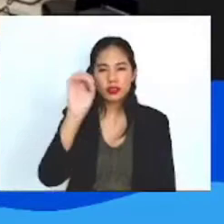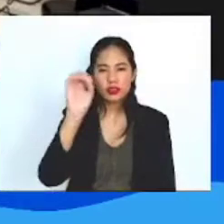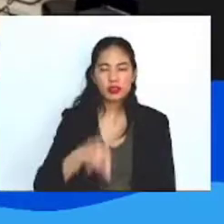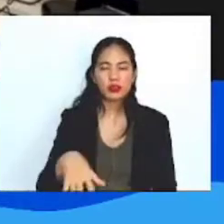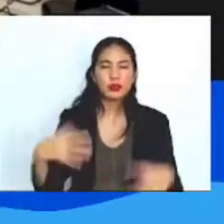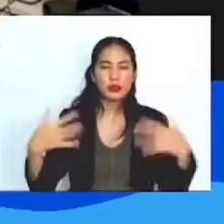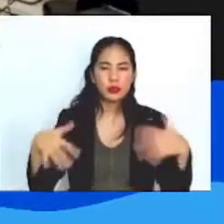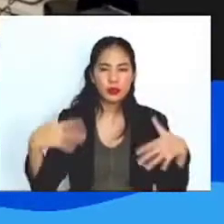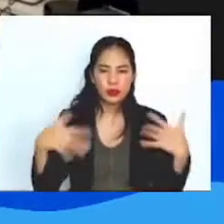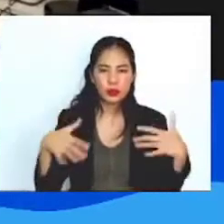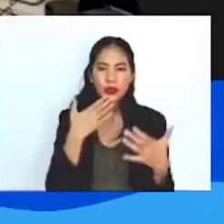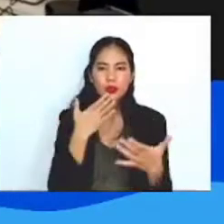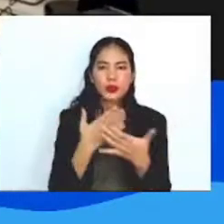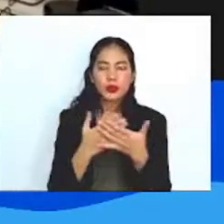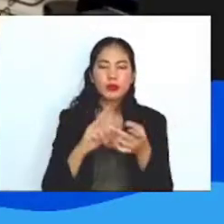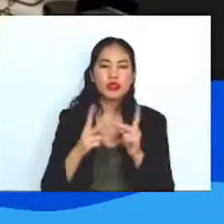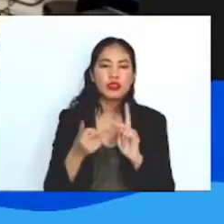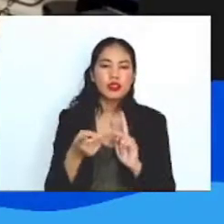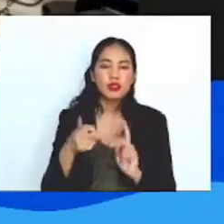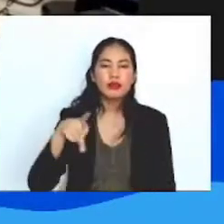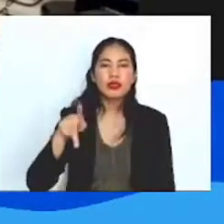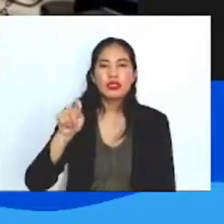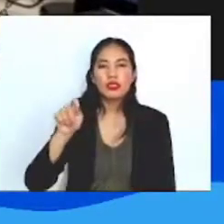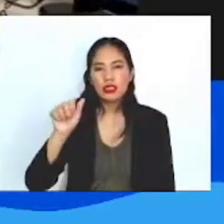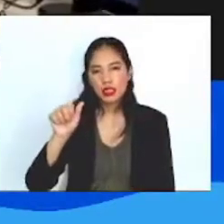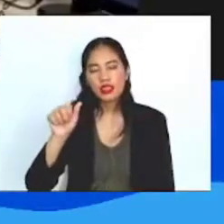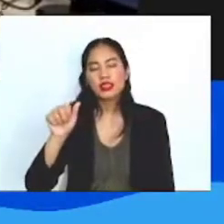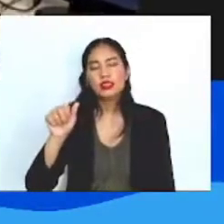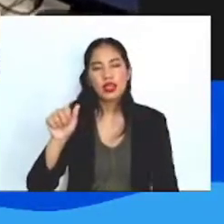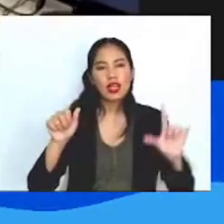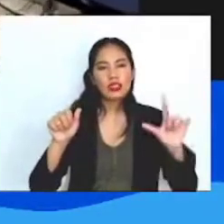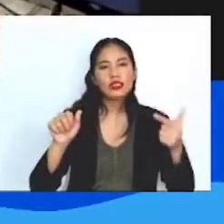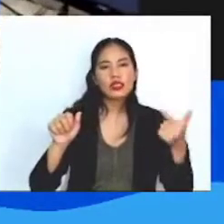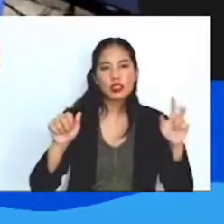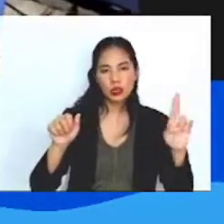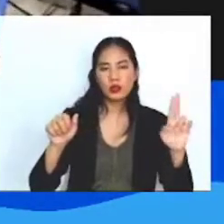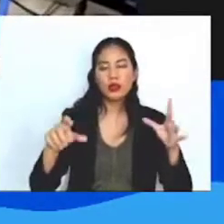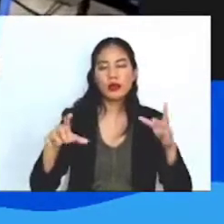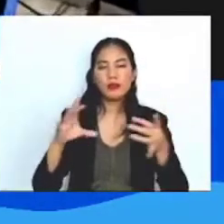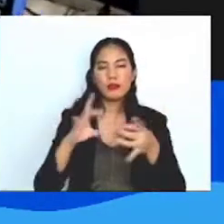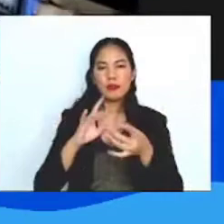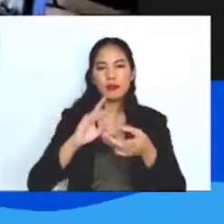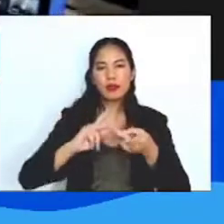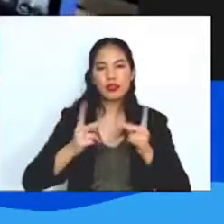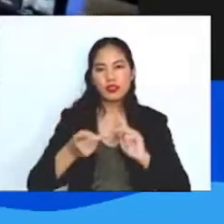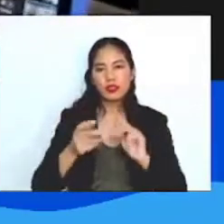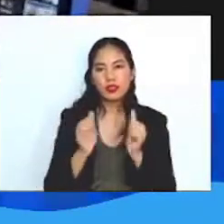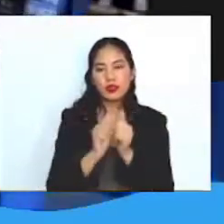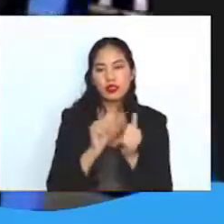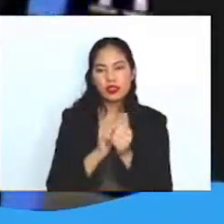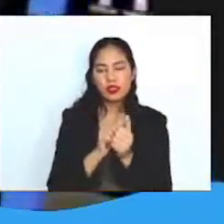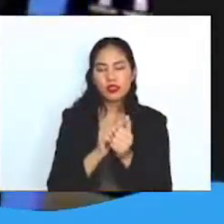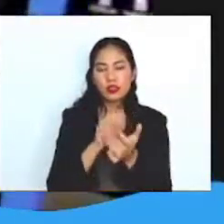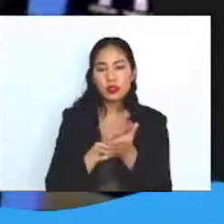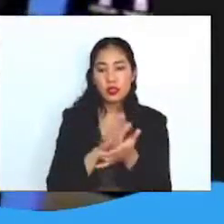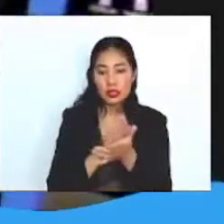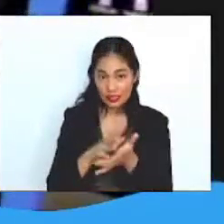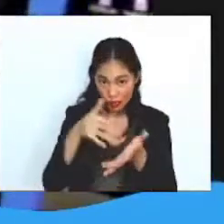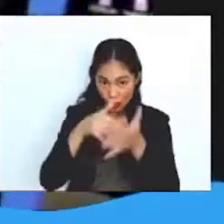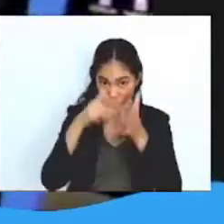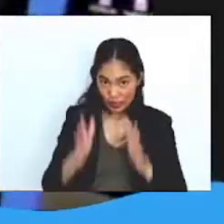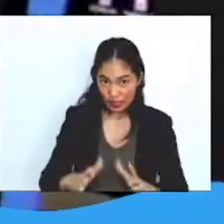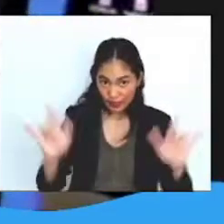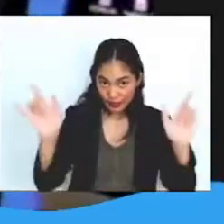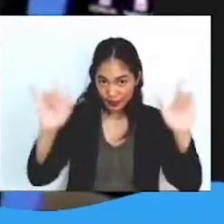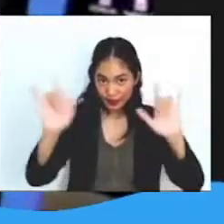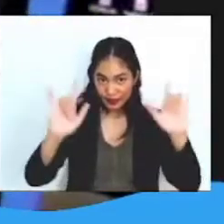PTA at pamahalaang lokal nangyayari. Mga anak, can you say hi to your life now, nationwide? Can you say hi, mga anak? Turn